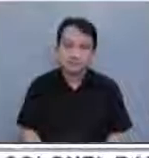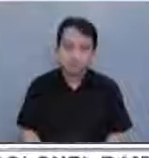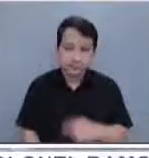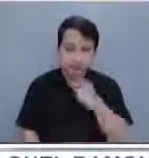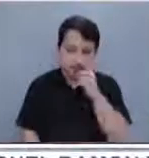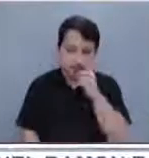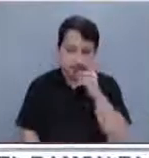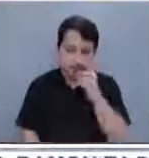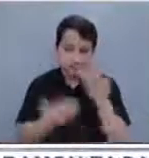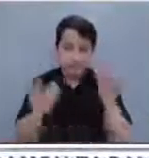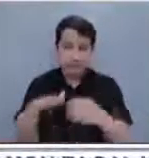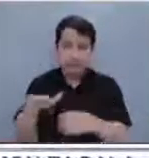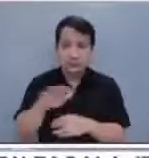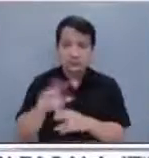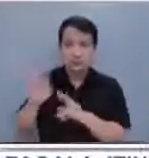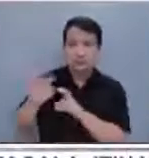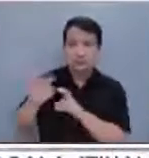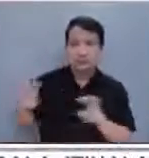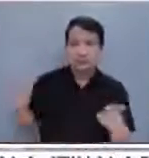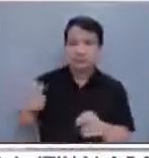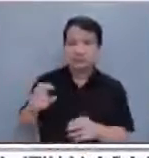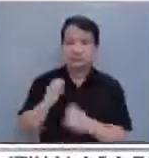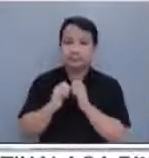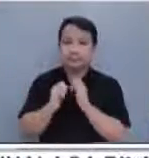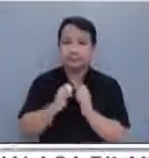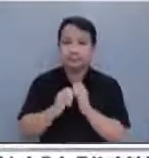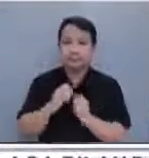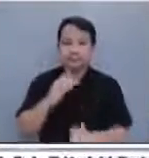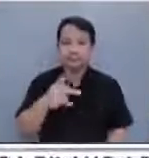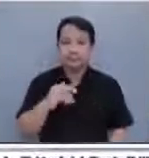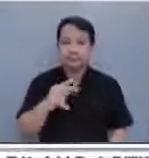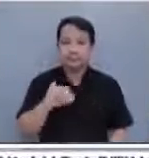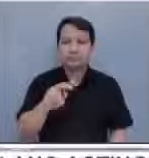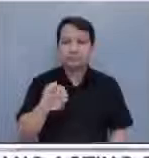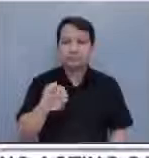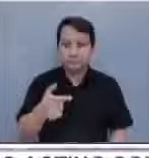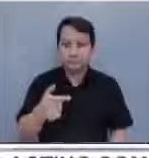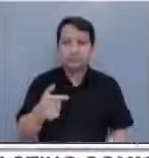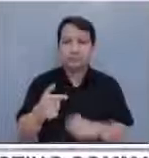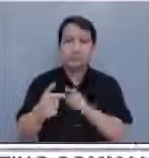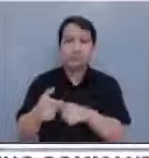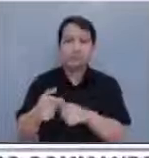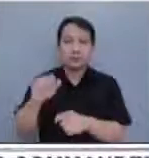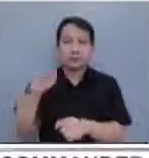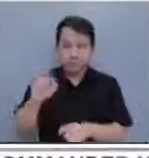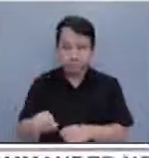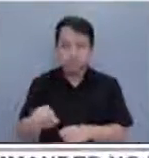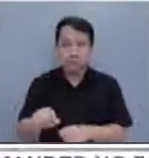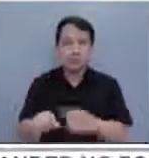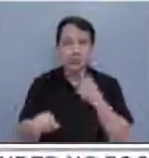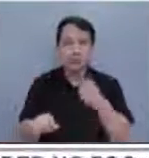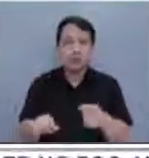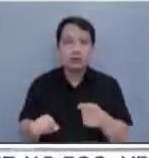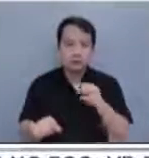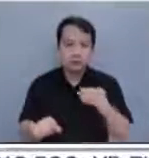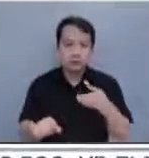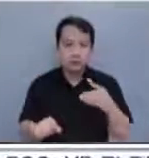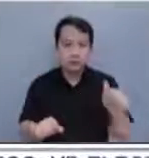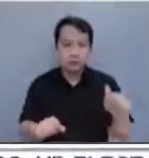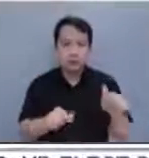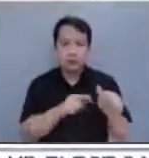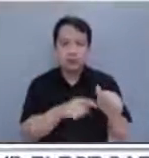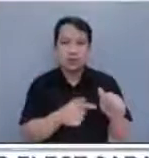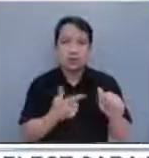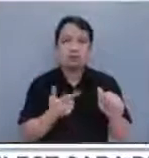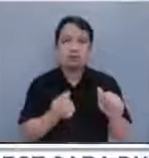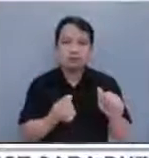Nagsagawa naman ang inspeksyon sa EDSA Kamuning Timog Flyover, southbound ang mga opisyal ng MMDA. Layon din